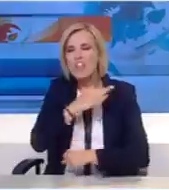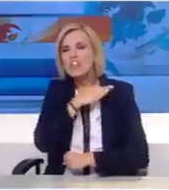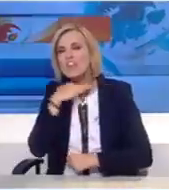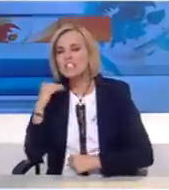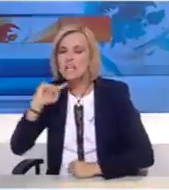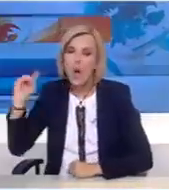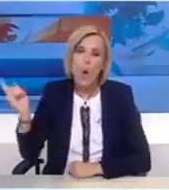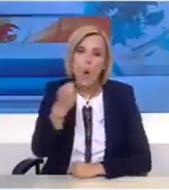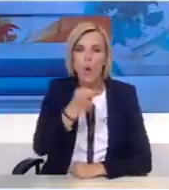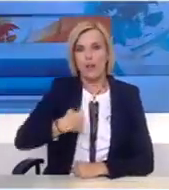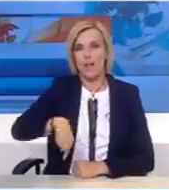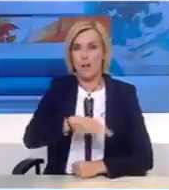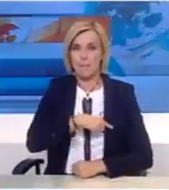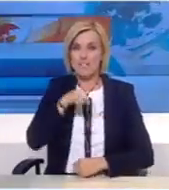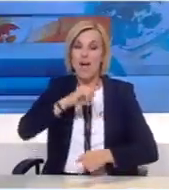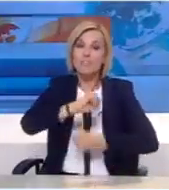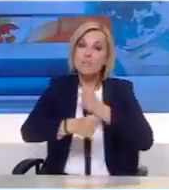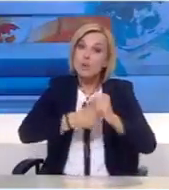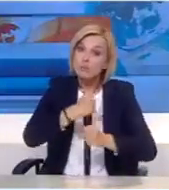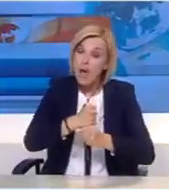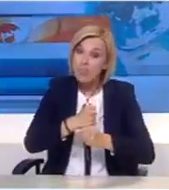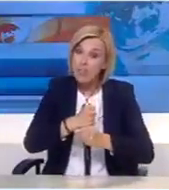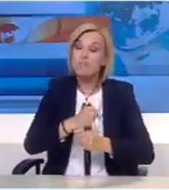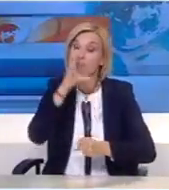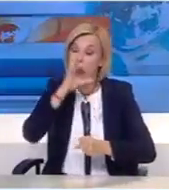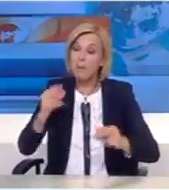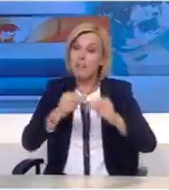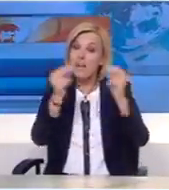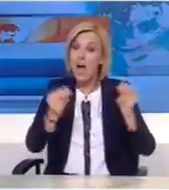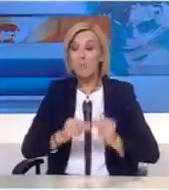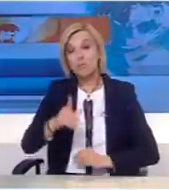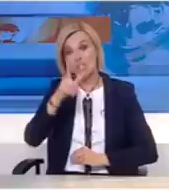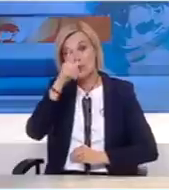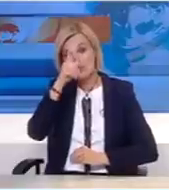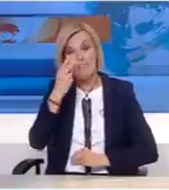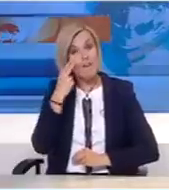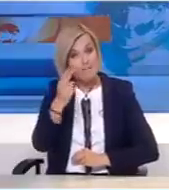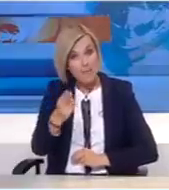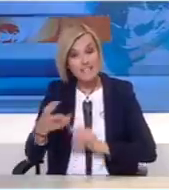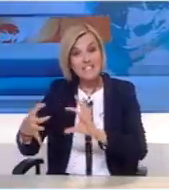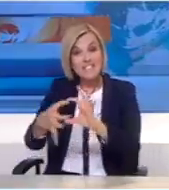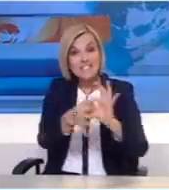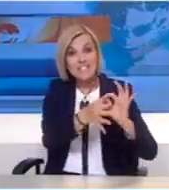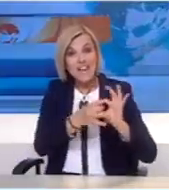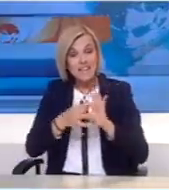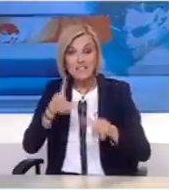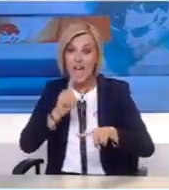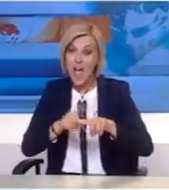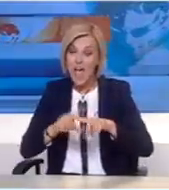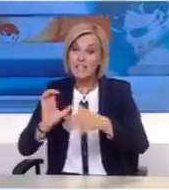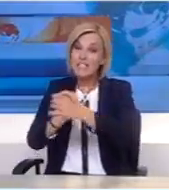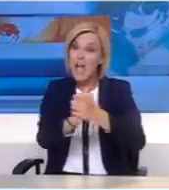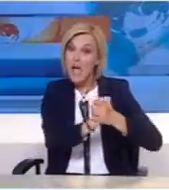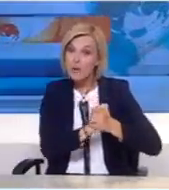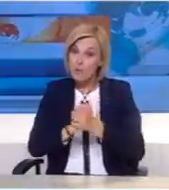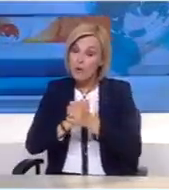εμάς. Μια προσπάθεια που το αποτέλεσμά της μας κάνει περήφανος και αποδεικνύουμε πως όταν δρούμε συλλογικά, οι Έλληνες ενωμένοι μπορούμε να πετύχουμε